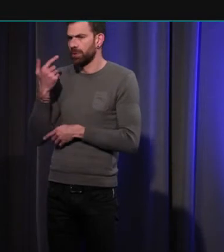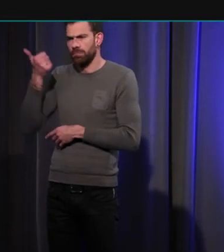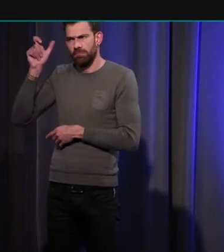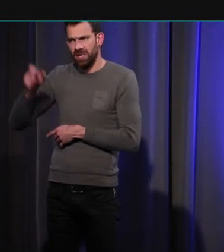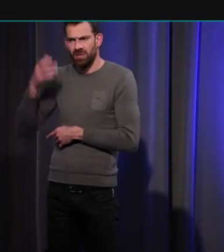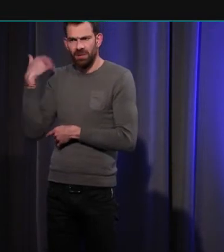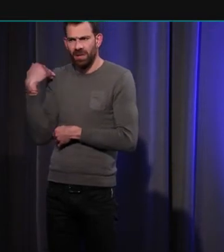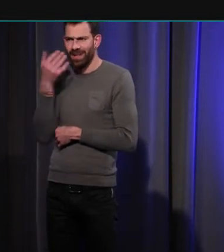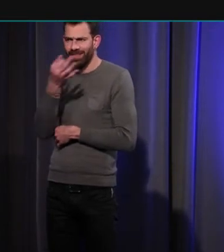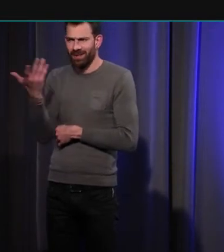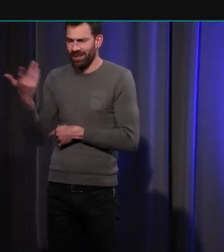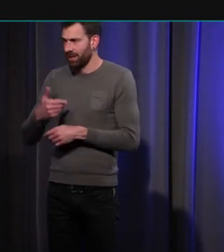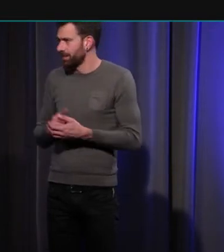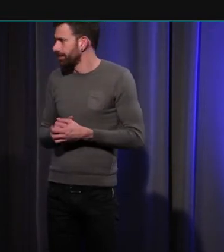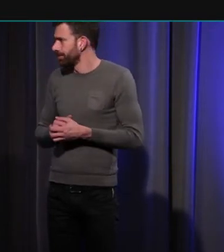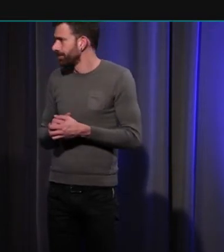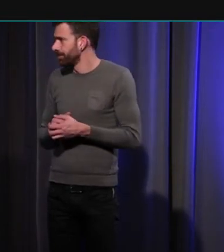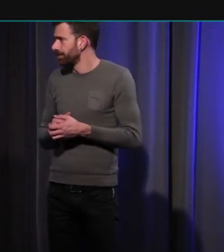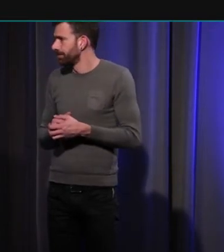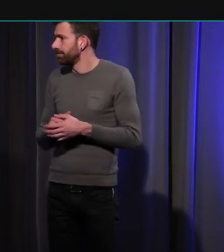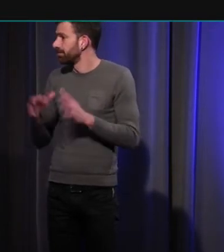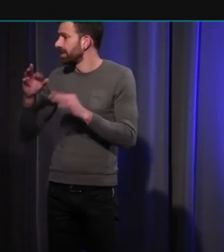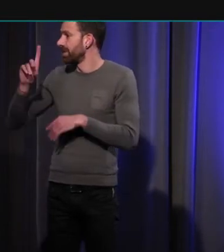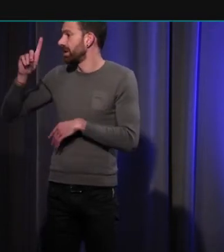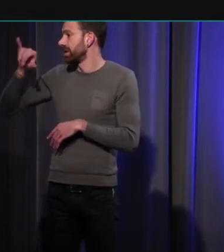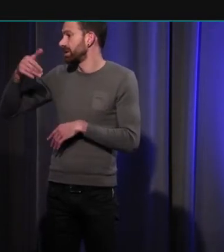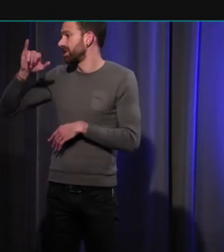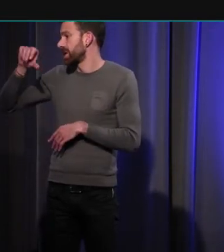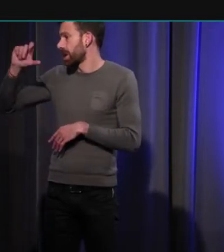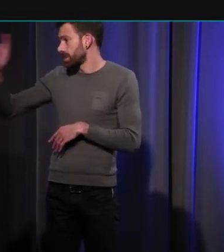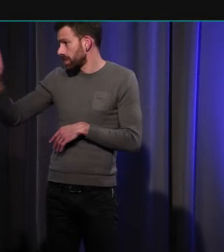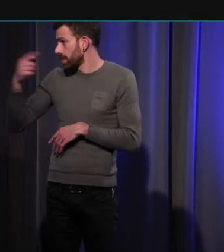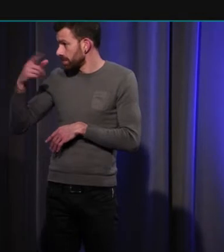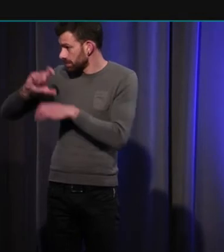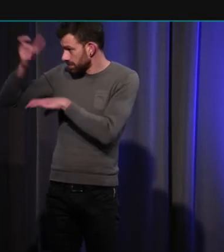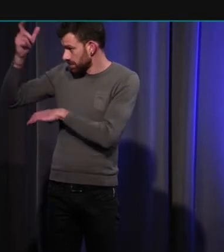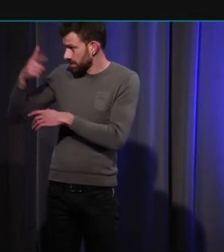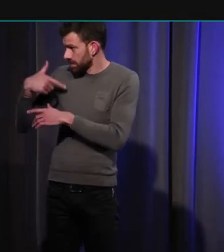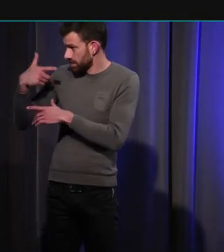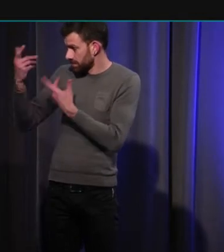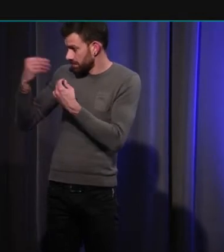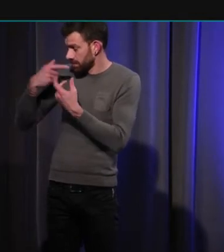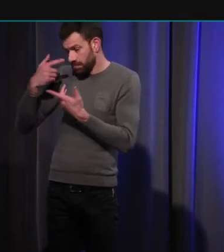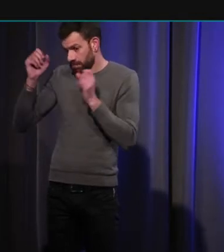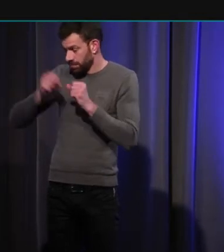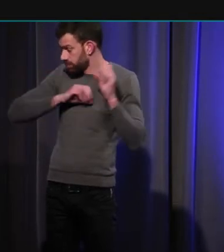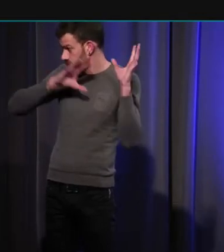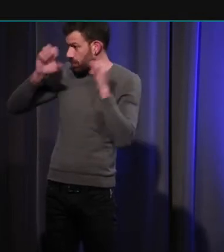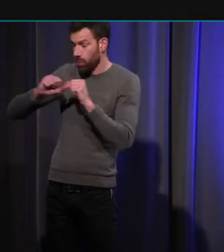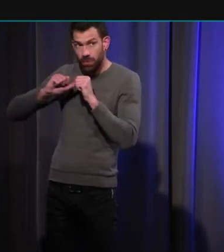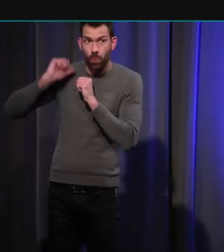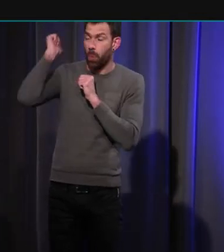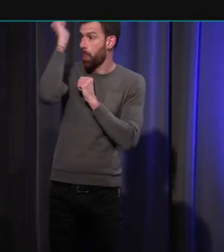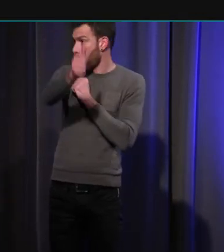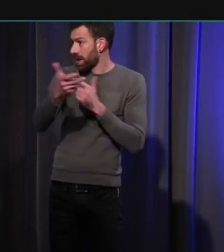tout à l'heure au sujet de leur djihad bas ils nous ont appris à coloniser très loin de nos bases c'est vrai et